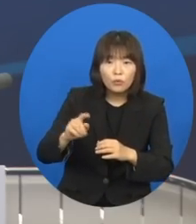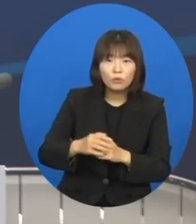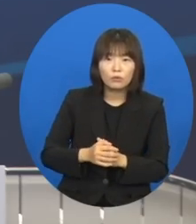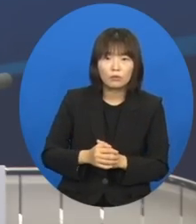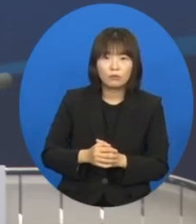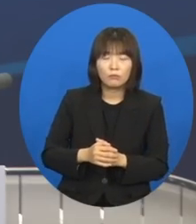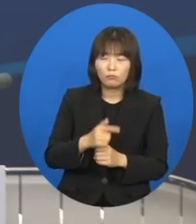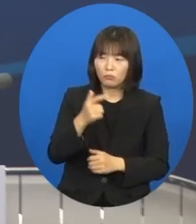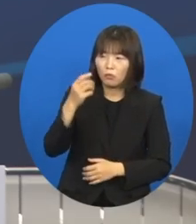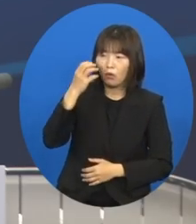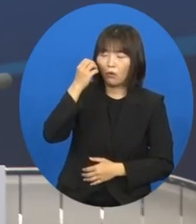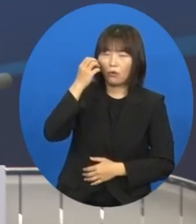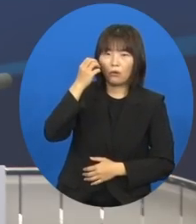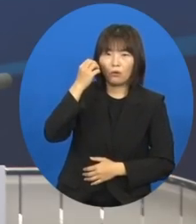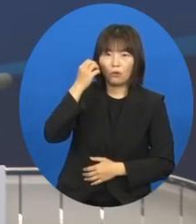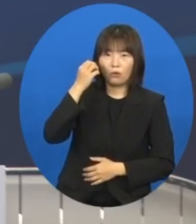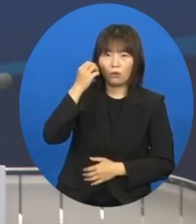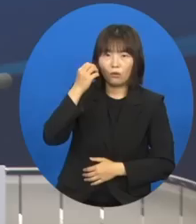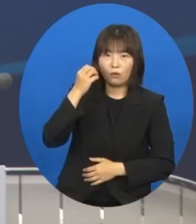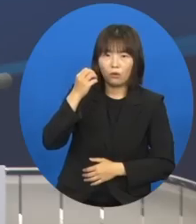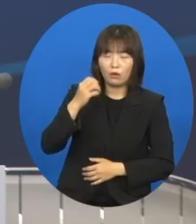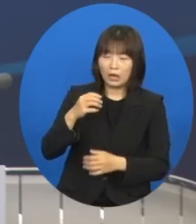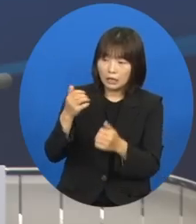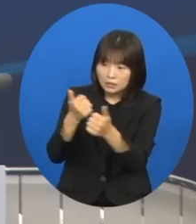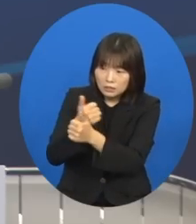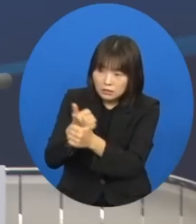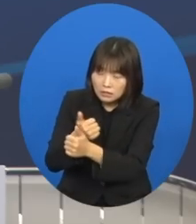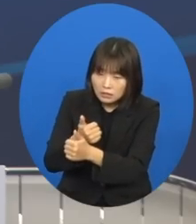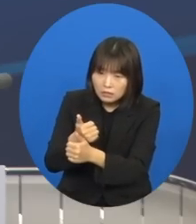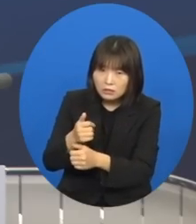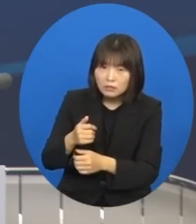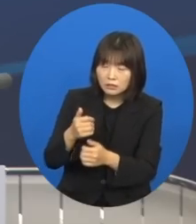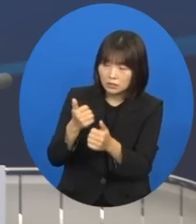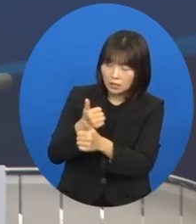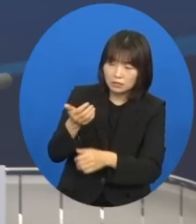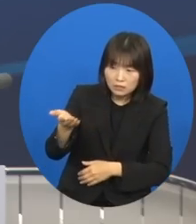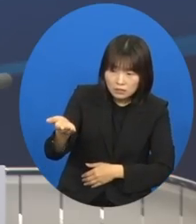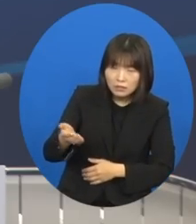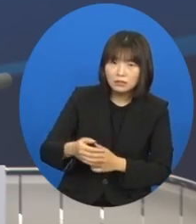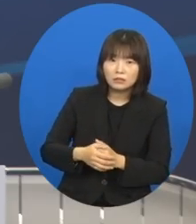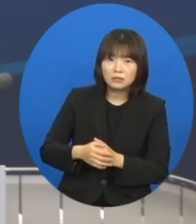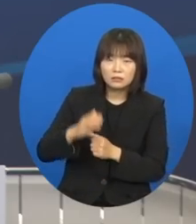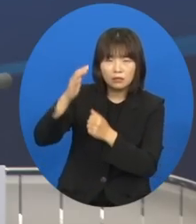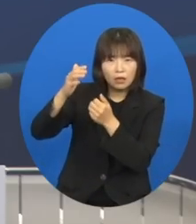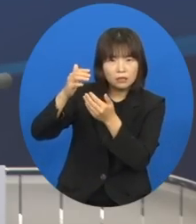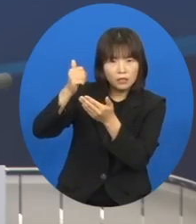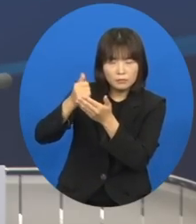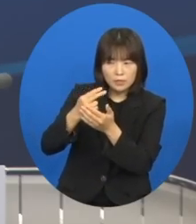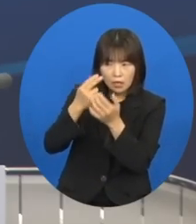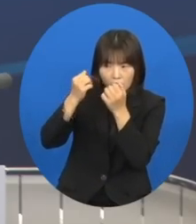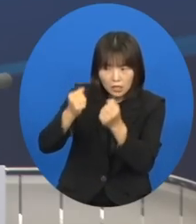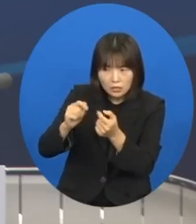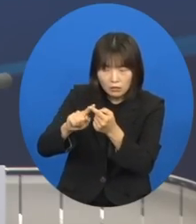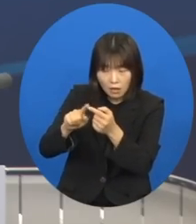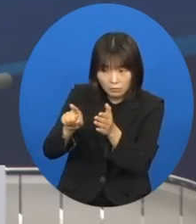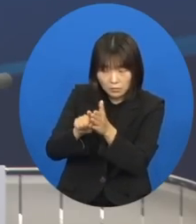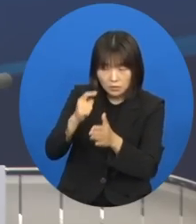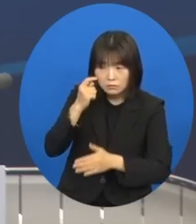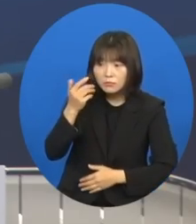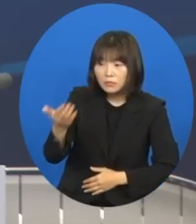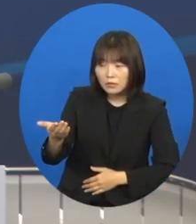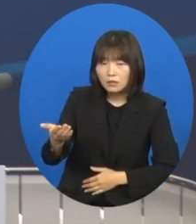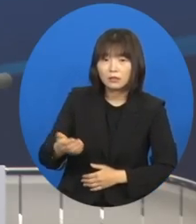너무 이상해서 아저씨, 아저씨는 하나님이 살아계신 걸 믿으세요?